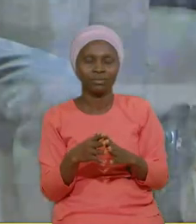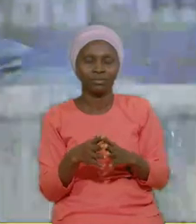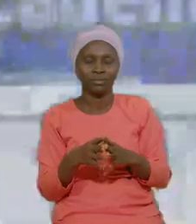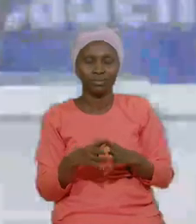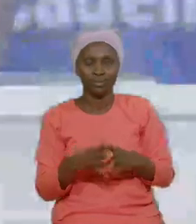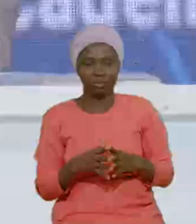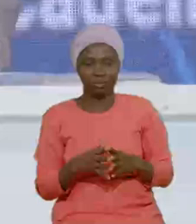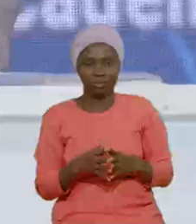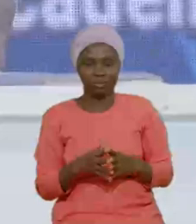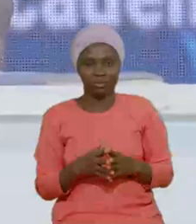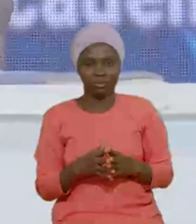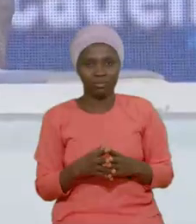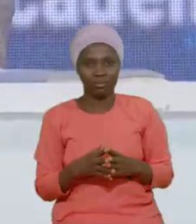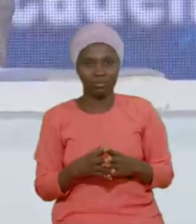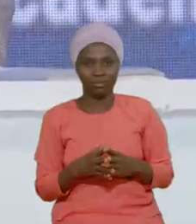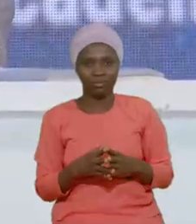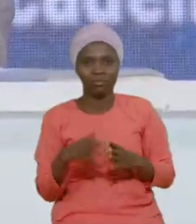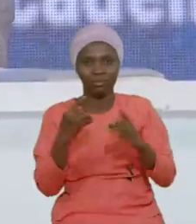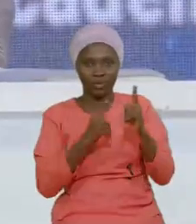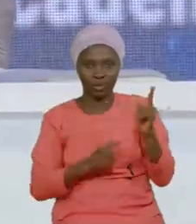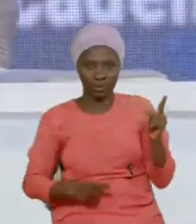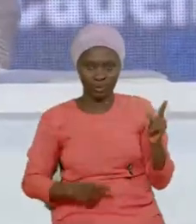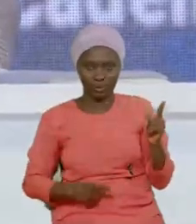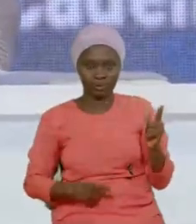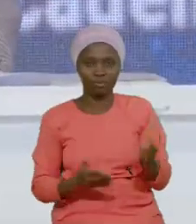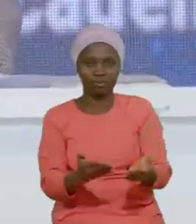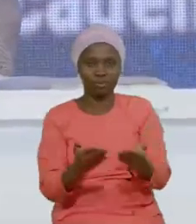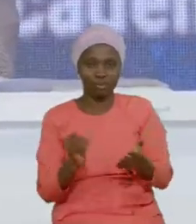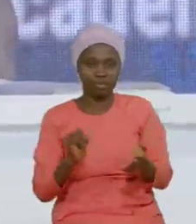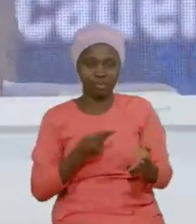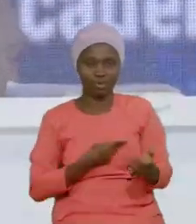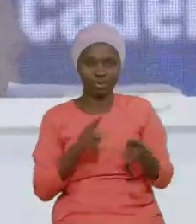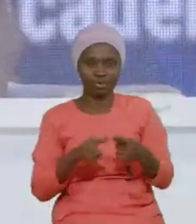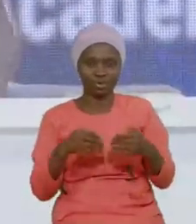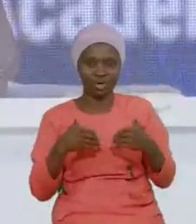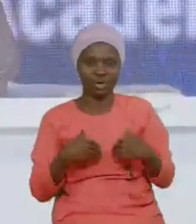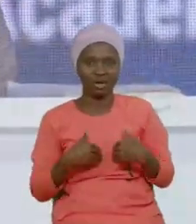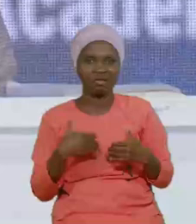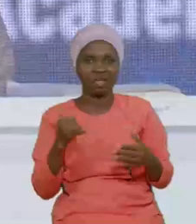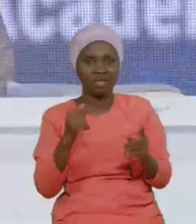bien tu es comme un oiseau qui vole dans l'air sans laisser de traces.